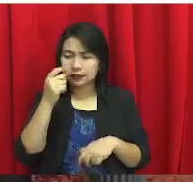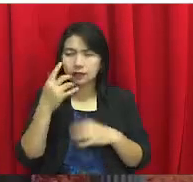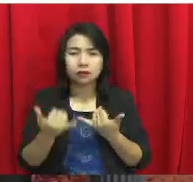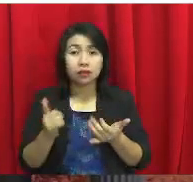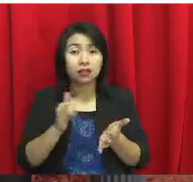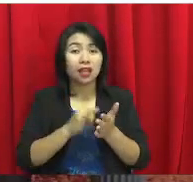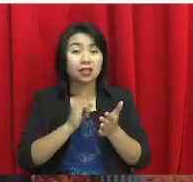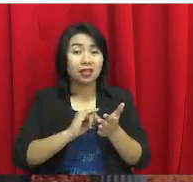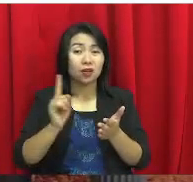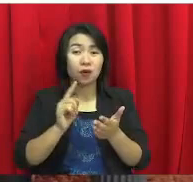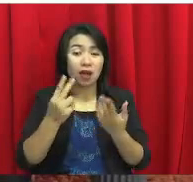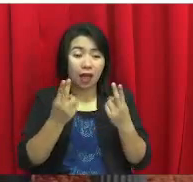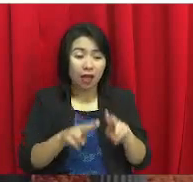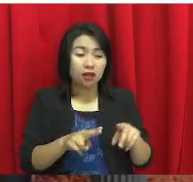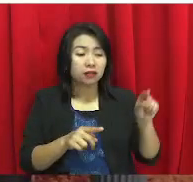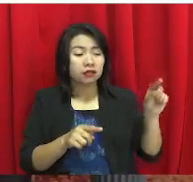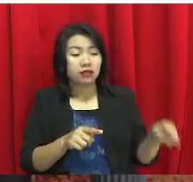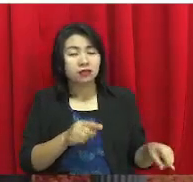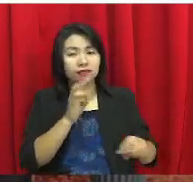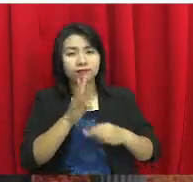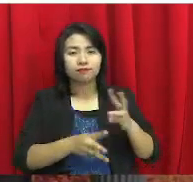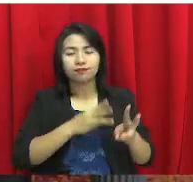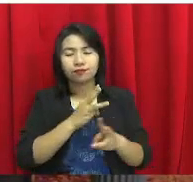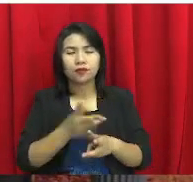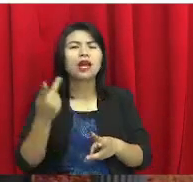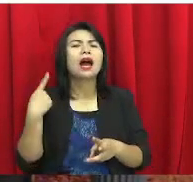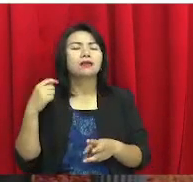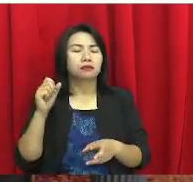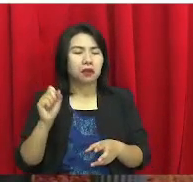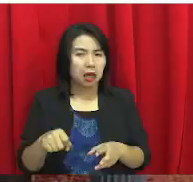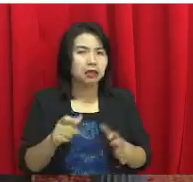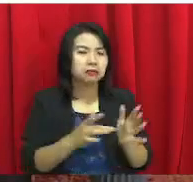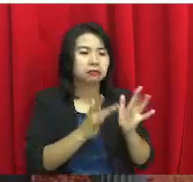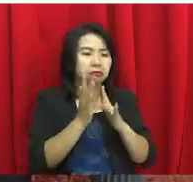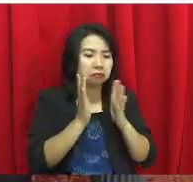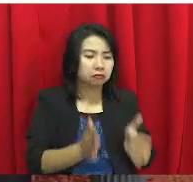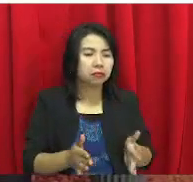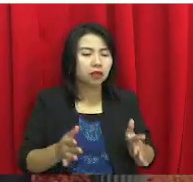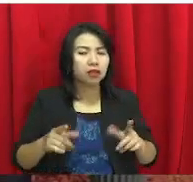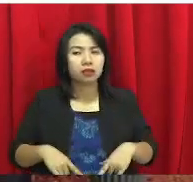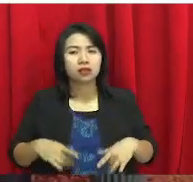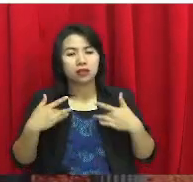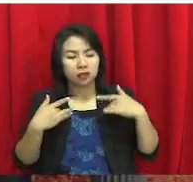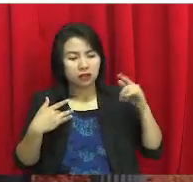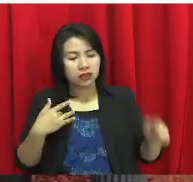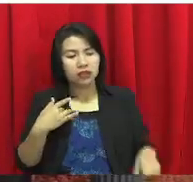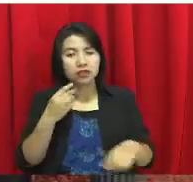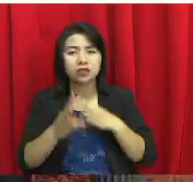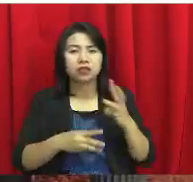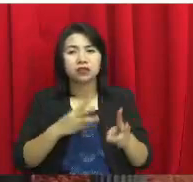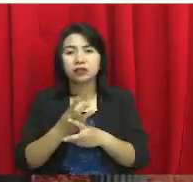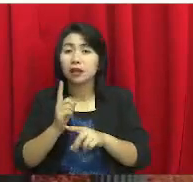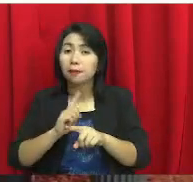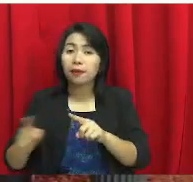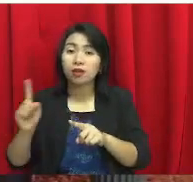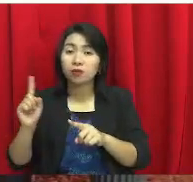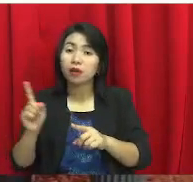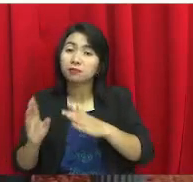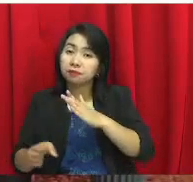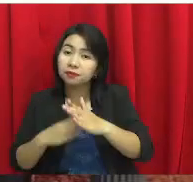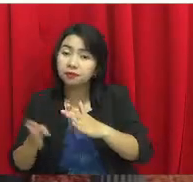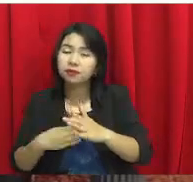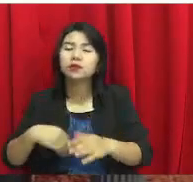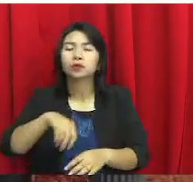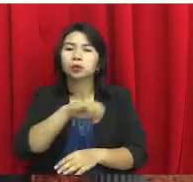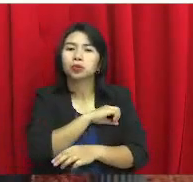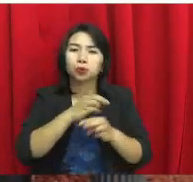mundo natin ngayon. May Christianity sa mundo, but yung pamantayan nila ay sarili nilang pamaraan. Kaya, whether